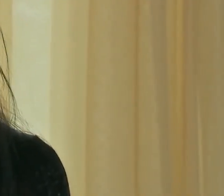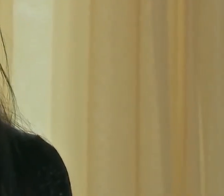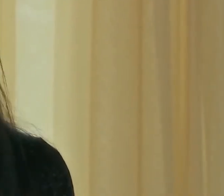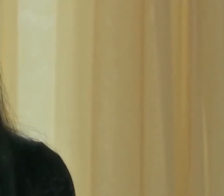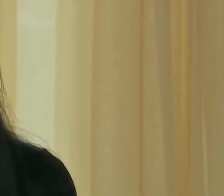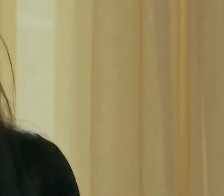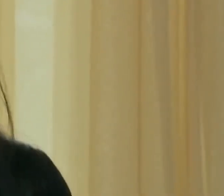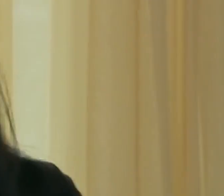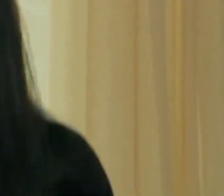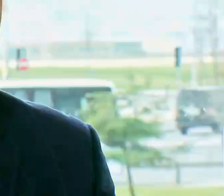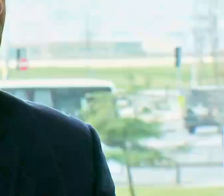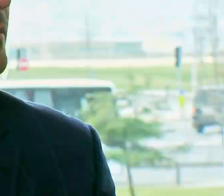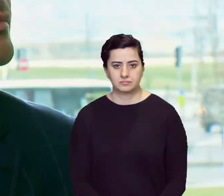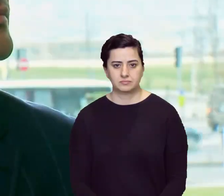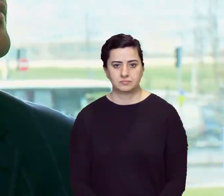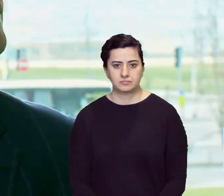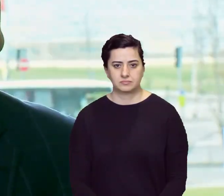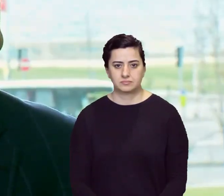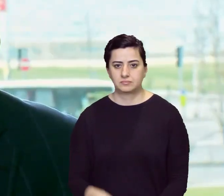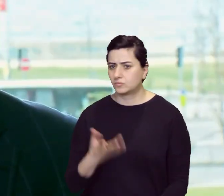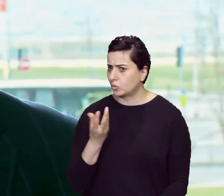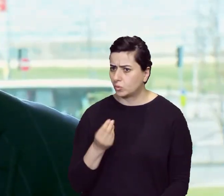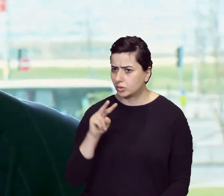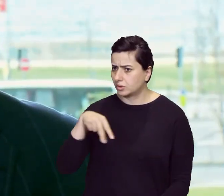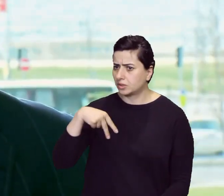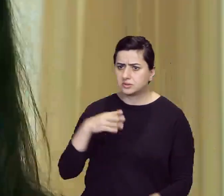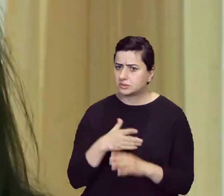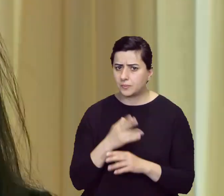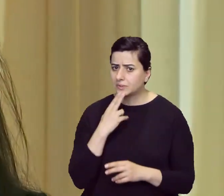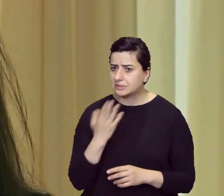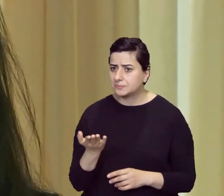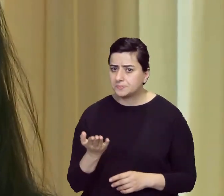Zehra durgun önüne bakıyordu, kalktı. Aa. Niye kalktın güzel